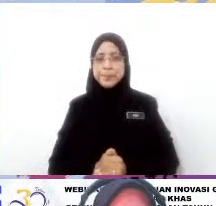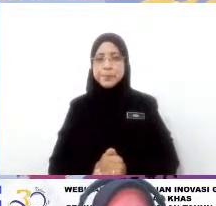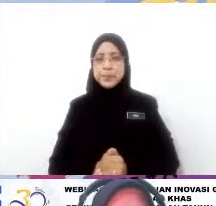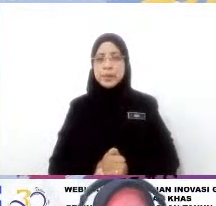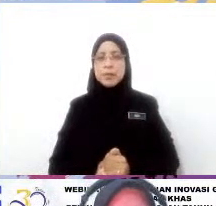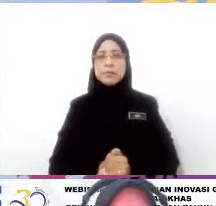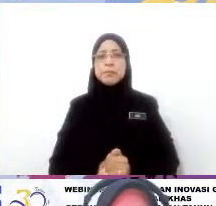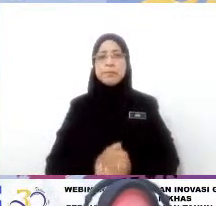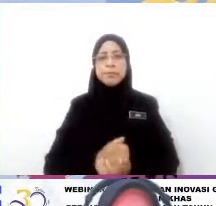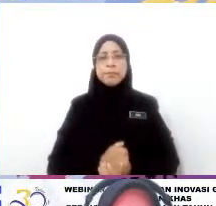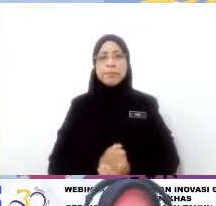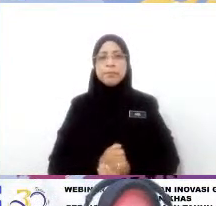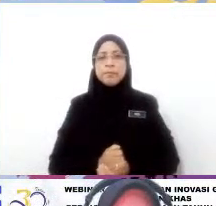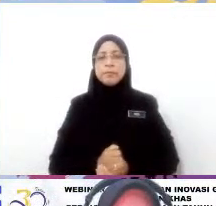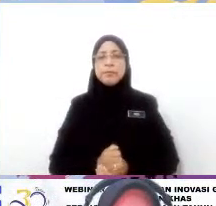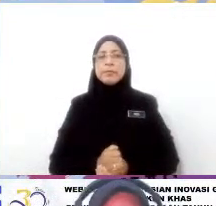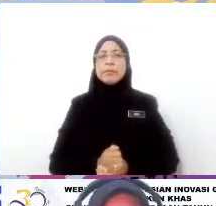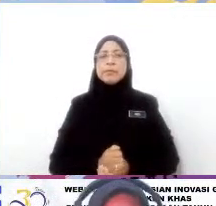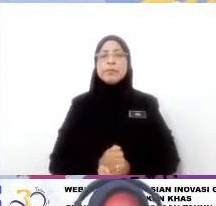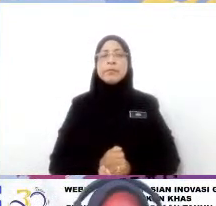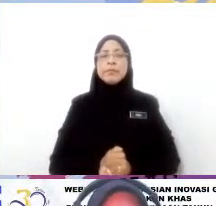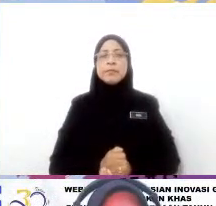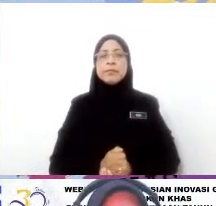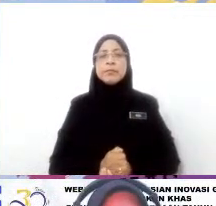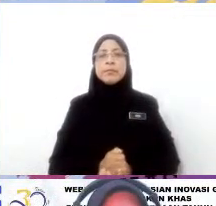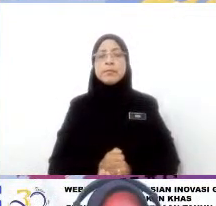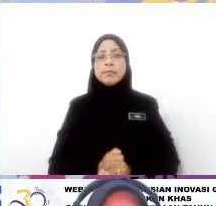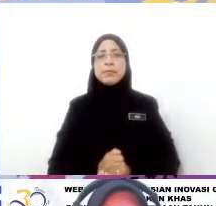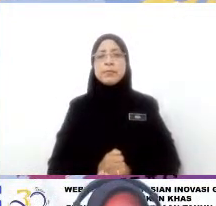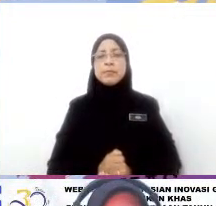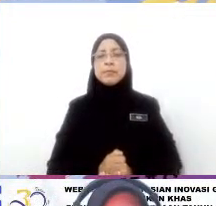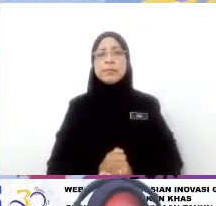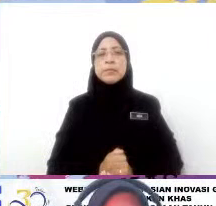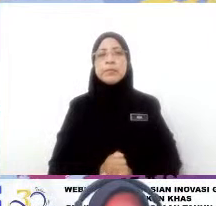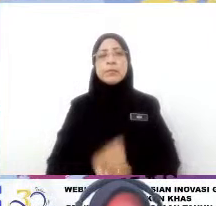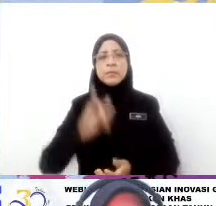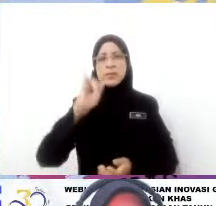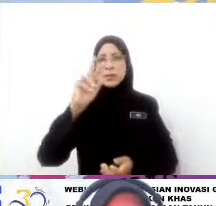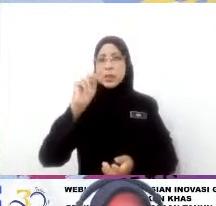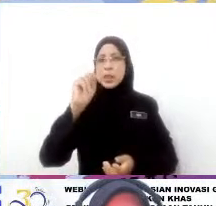Okay, insyaAllah boleh cipta inovasi pembelajaran. Betul, sebenarnya